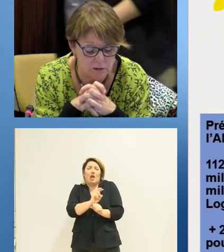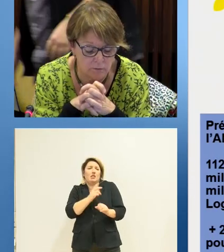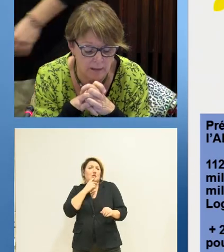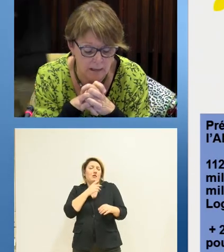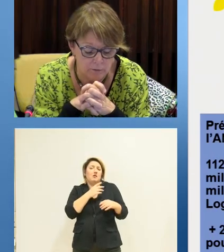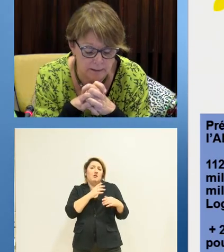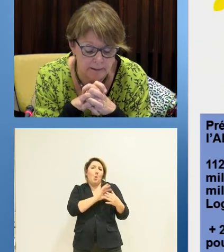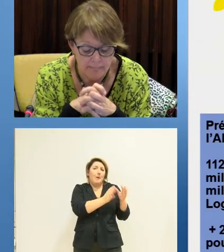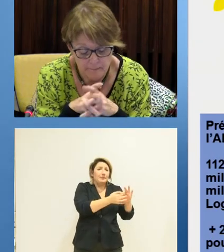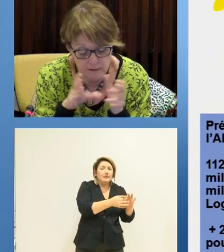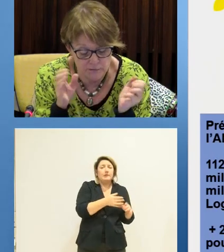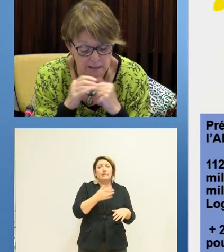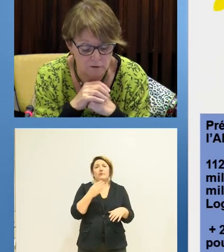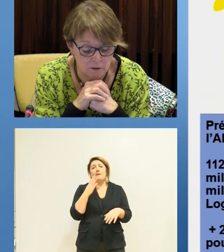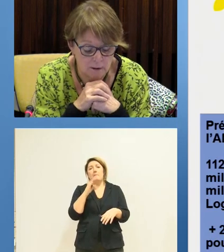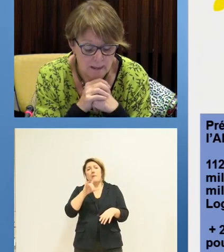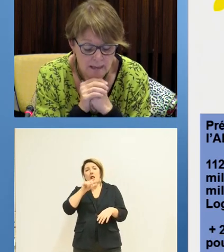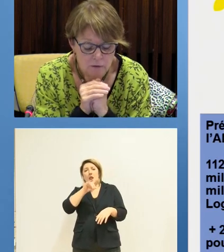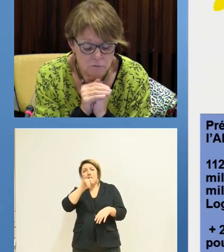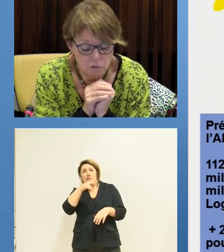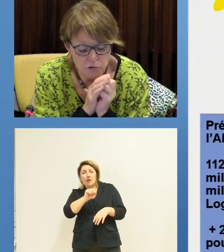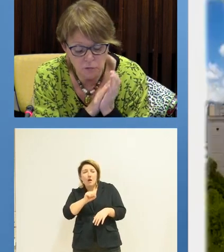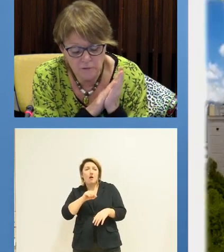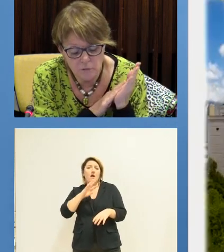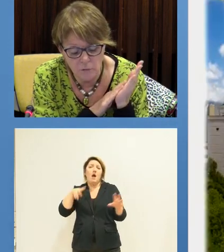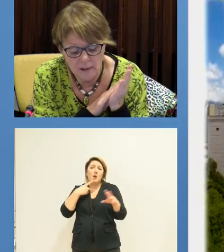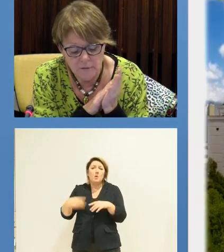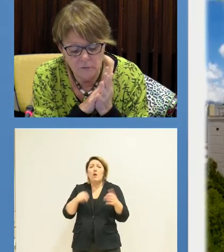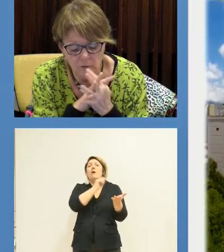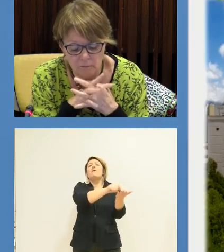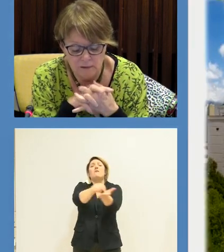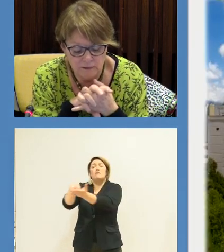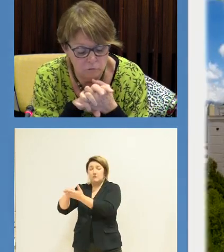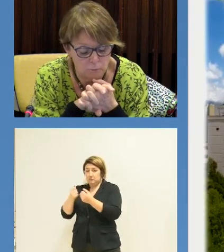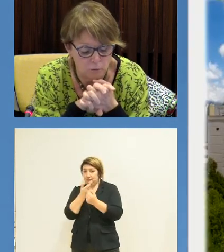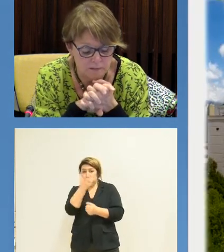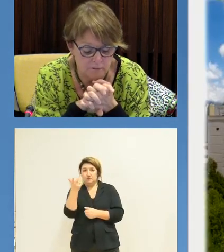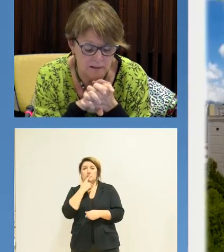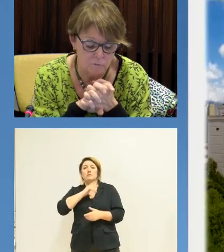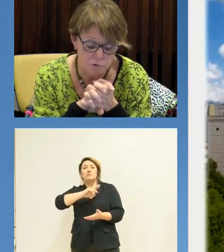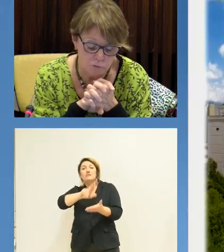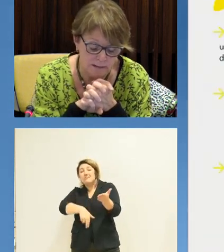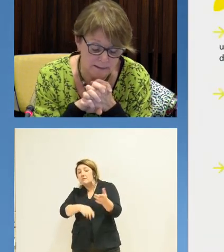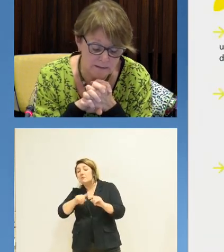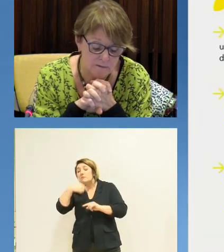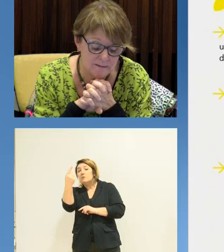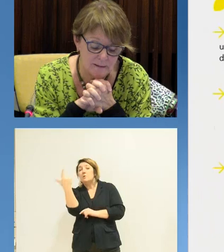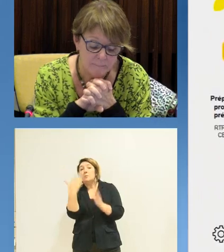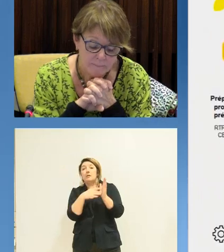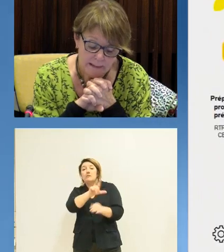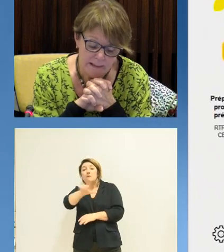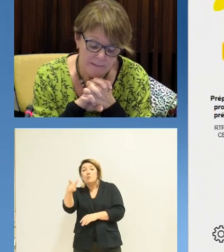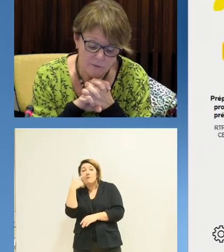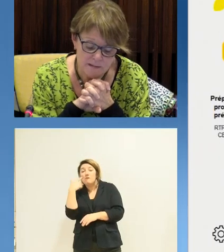baladin géant harlequins mais aussi ailleurs une clause de revoyure aura lieu en 2022 pour observer l'évolution de l'attractivité